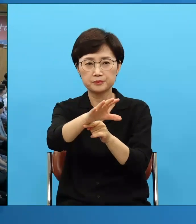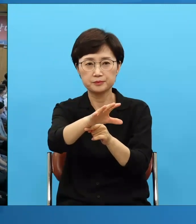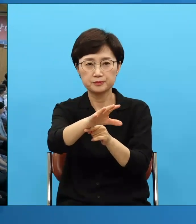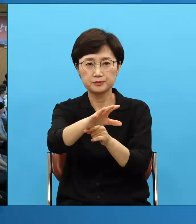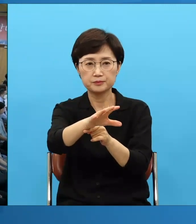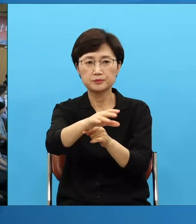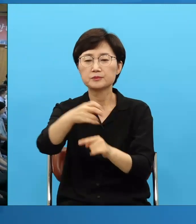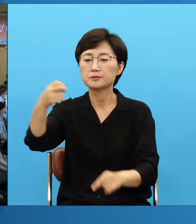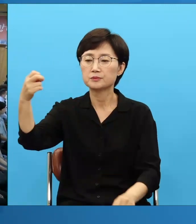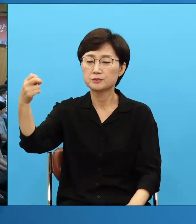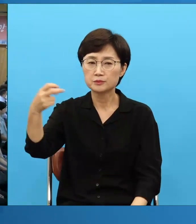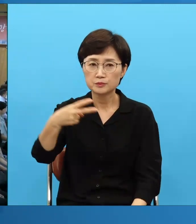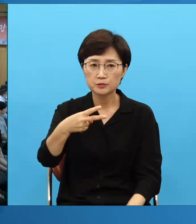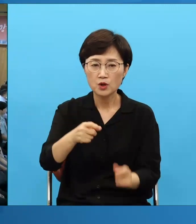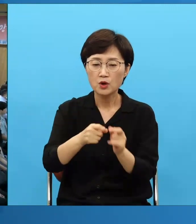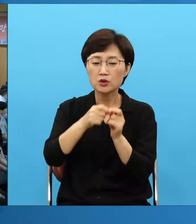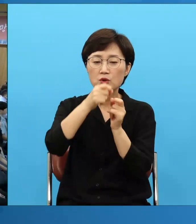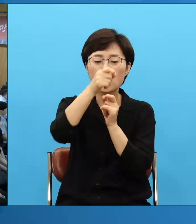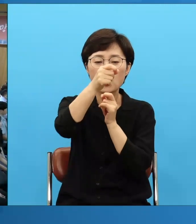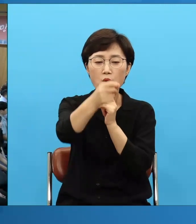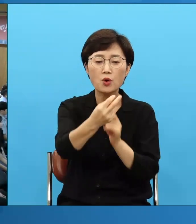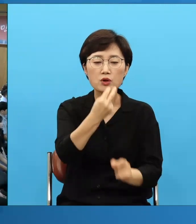미지요